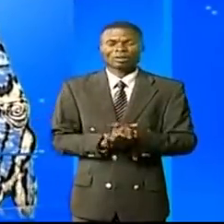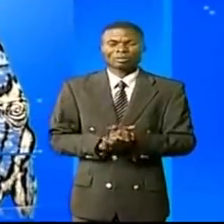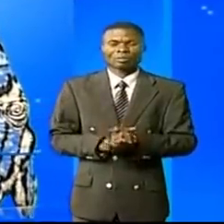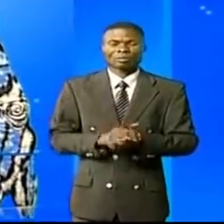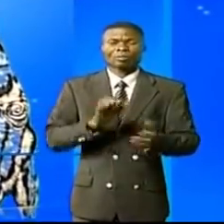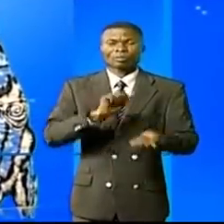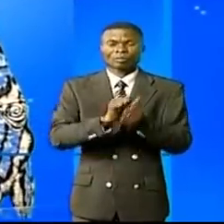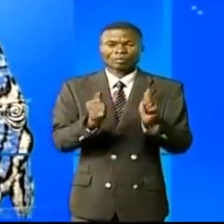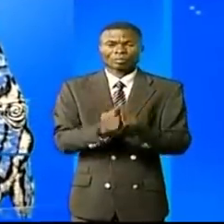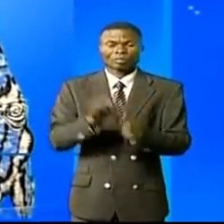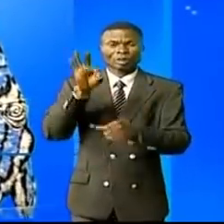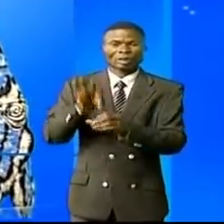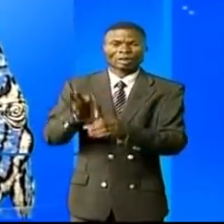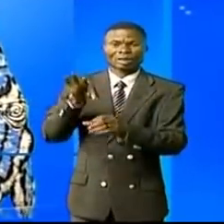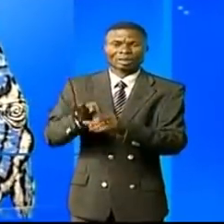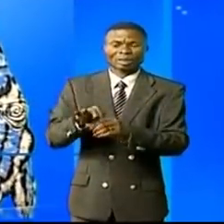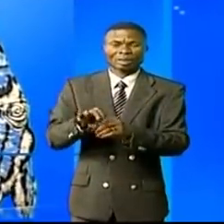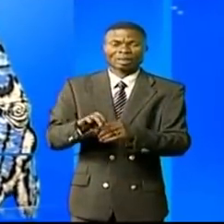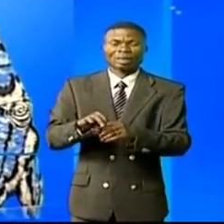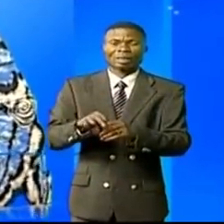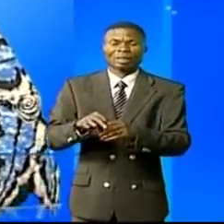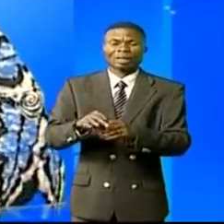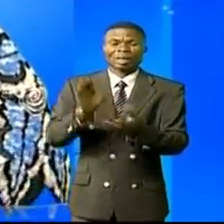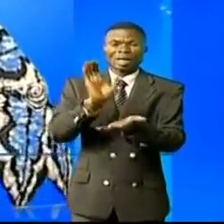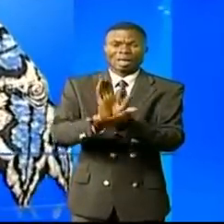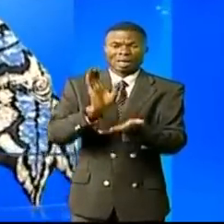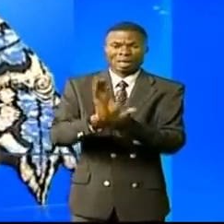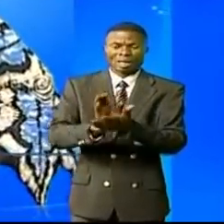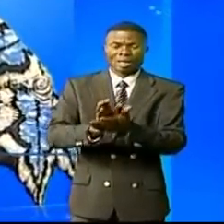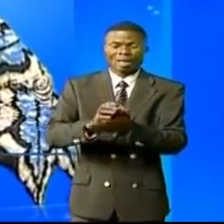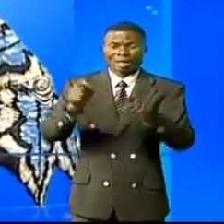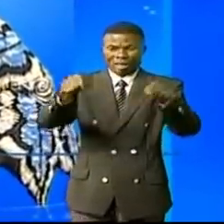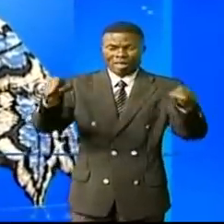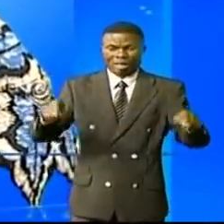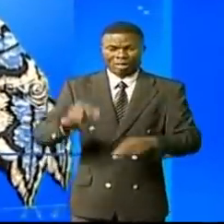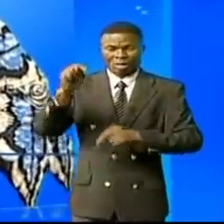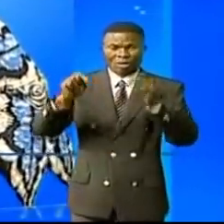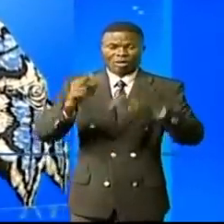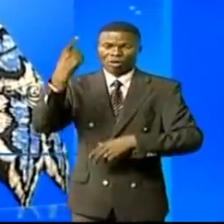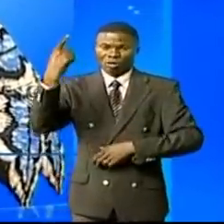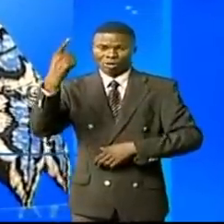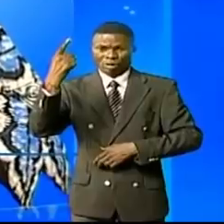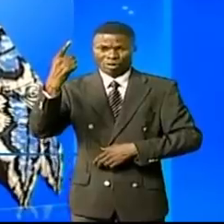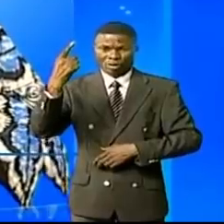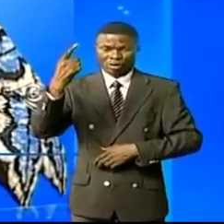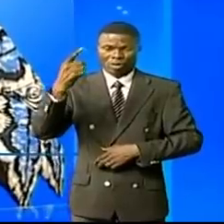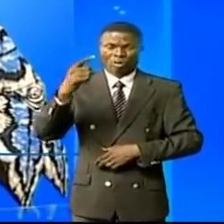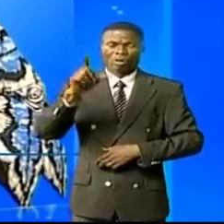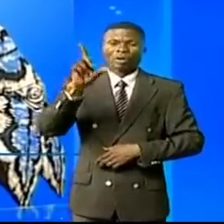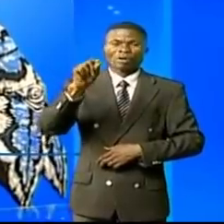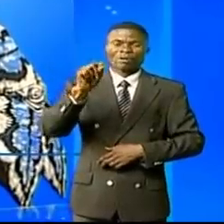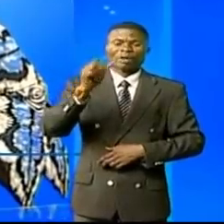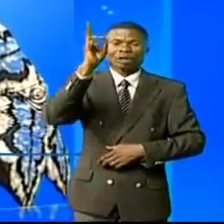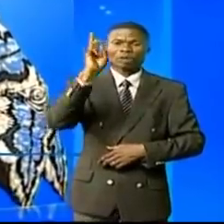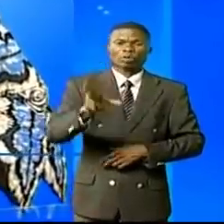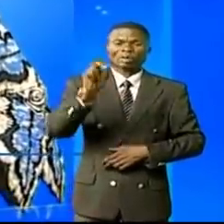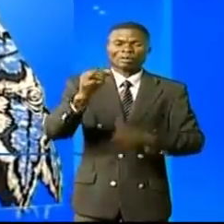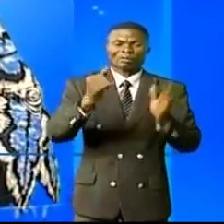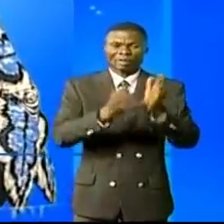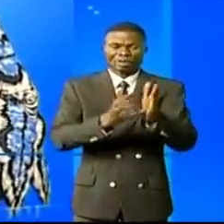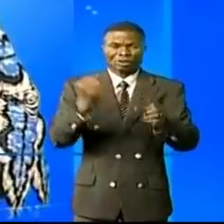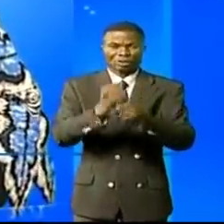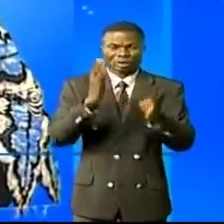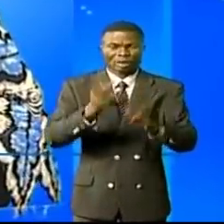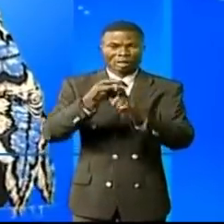Processus électoral, actualisation des cartographies opérationnelles du niveau 1. 326 agents et cadres de la CENI venus des